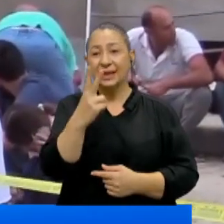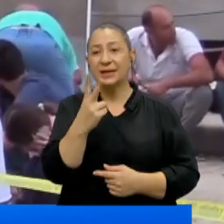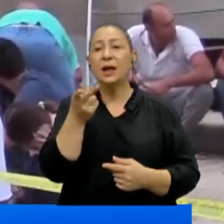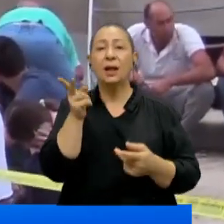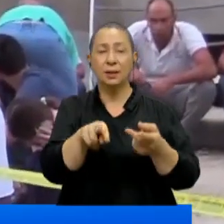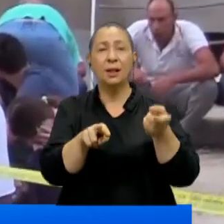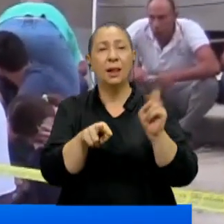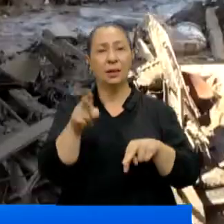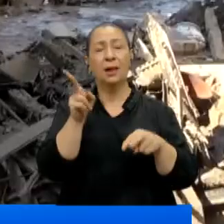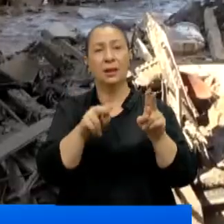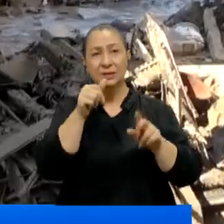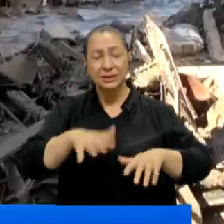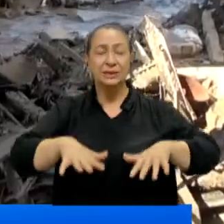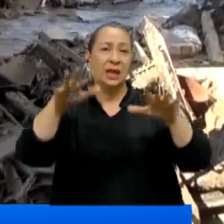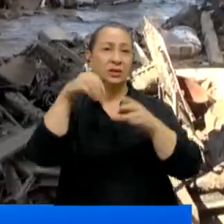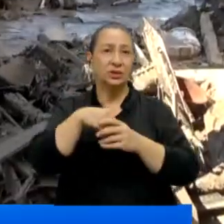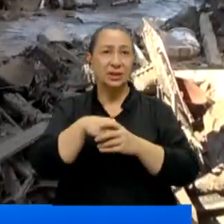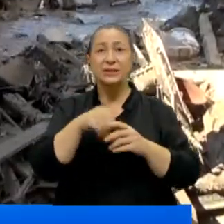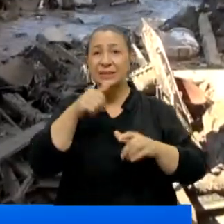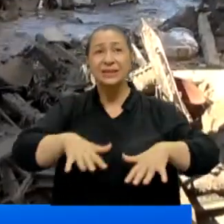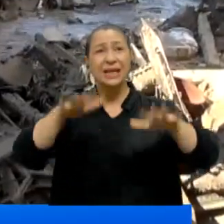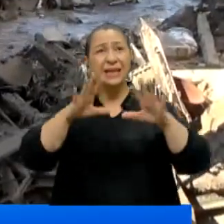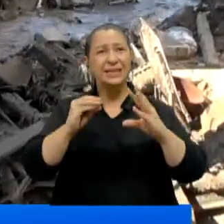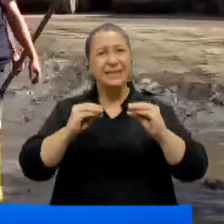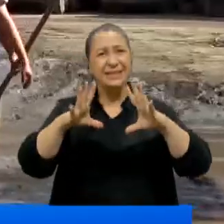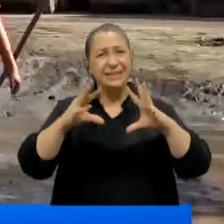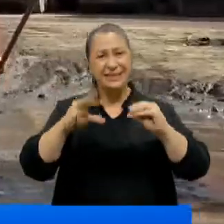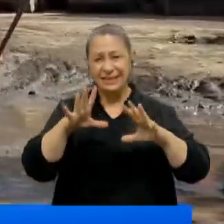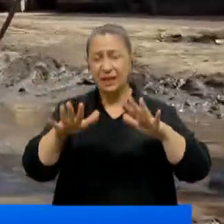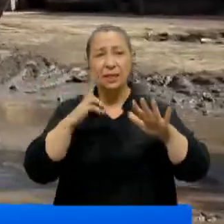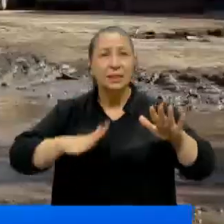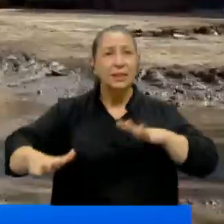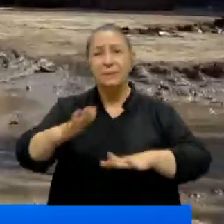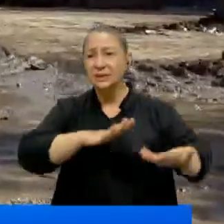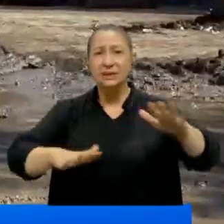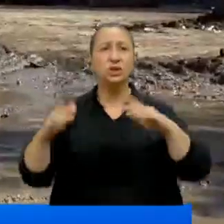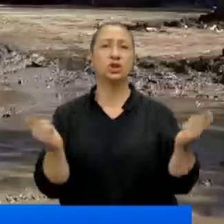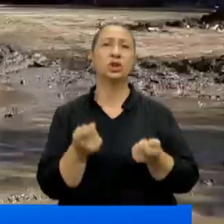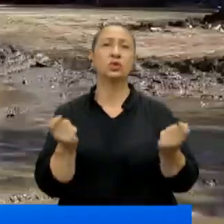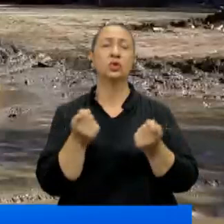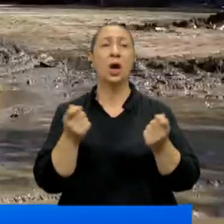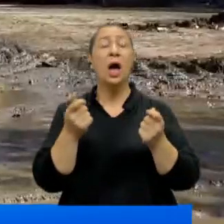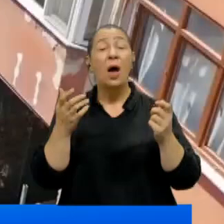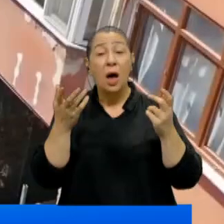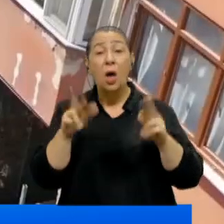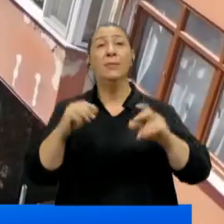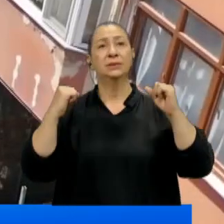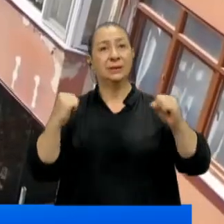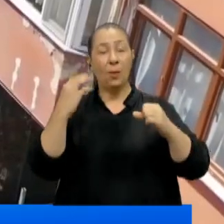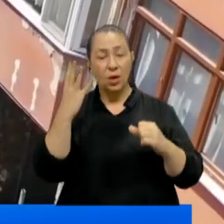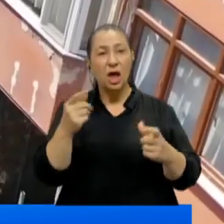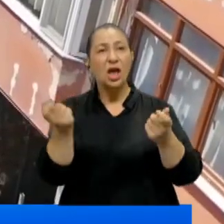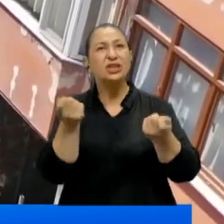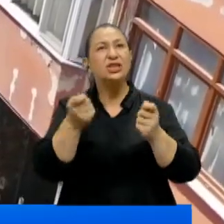hayat söndü sel felaketinde. Selden geriye kalan Balçık Denizi ise temizlenmeye çalışılıyor hala. Hayatta kalanların da